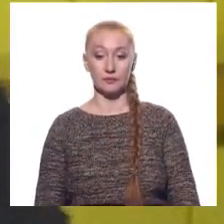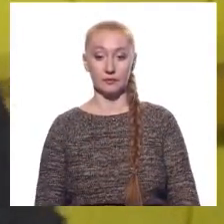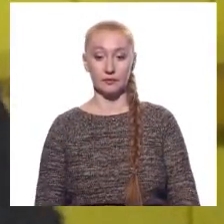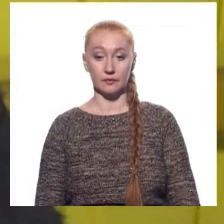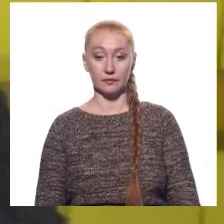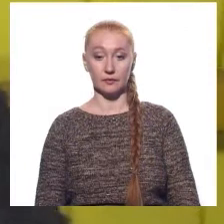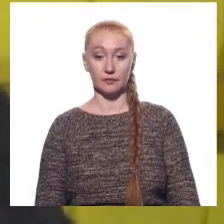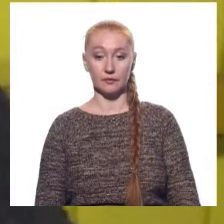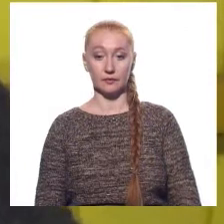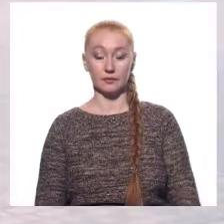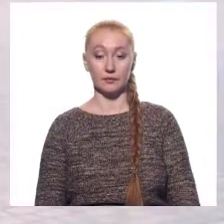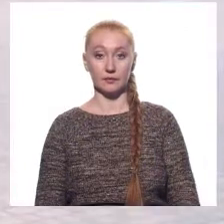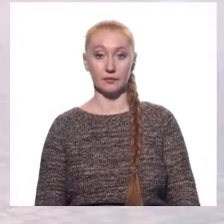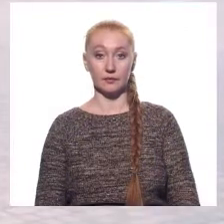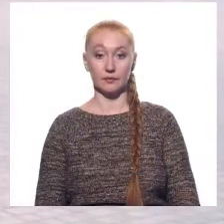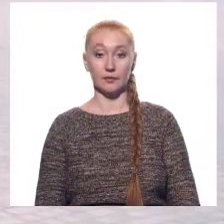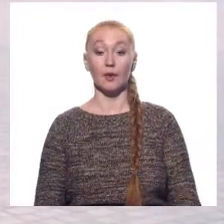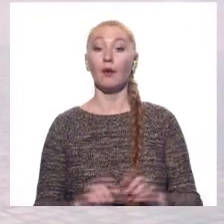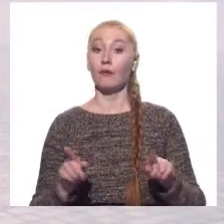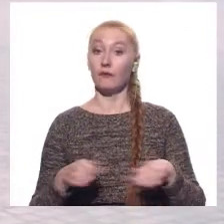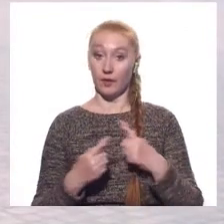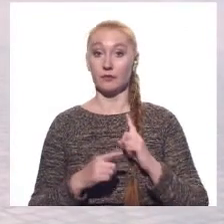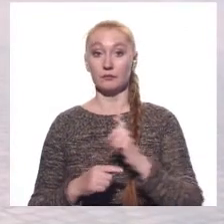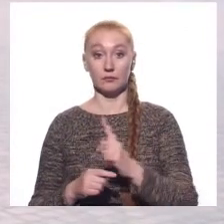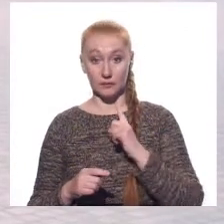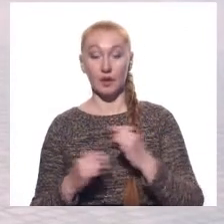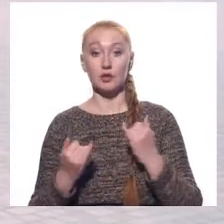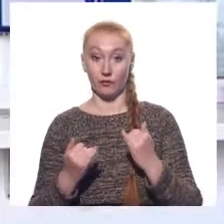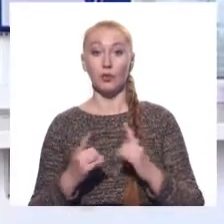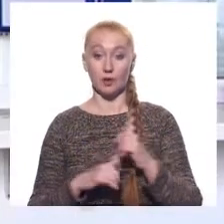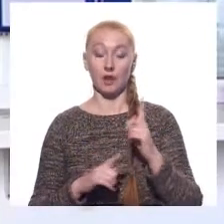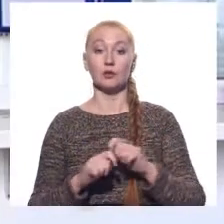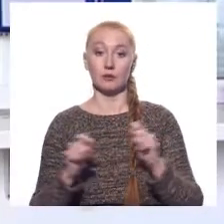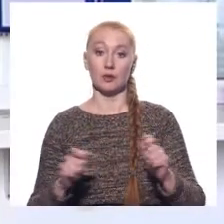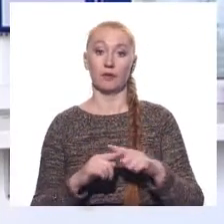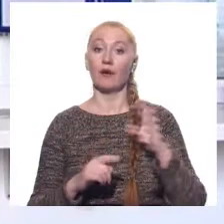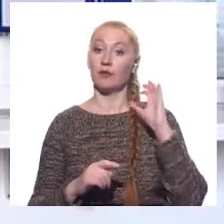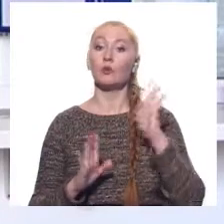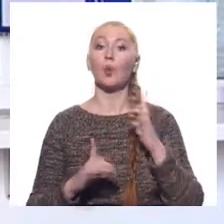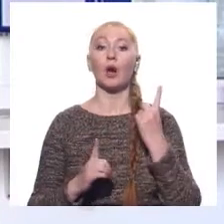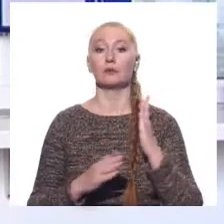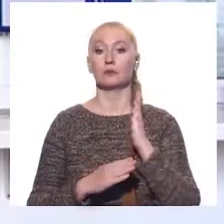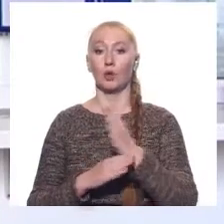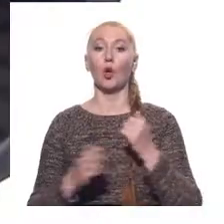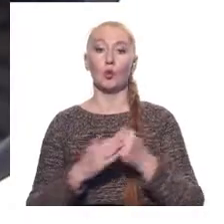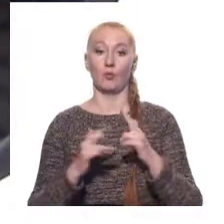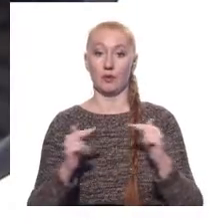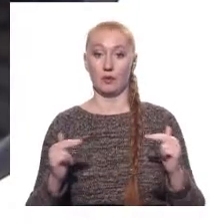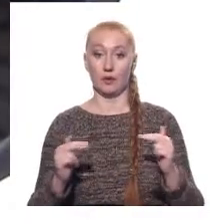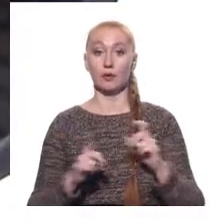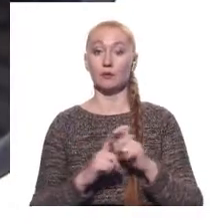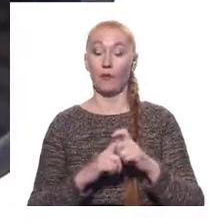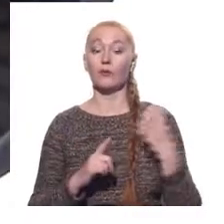те, щоб тільки просто найняти машину? Відновили міжміські перевезення сьогодні і у Кривому Розі, утім поки що в одному напрямку – до Дніпра. За